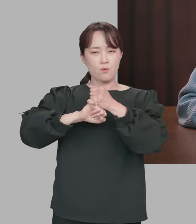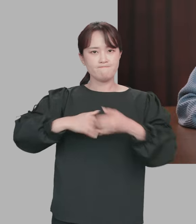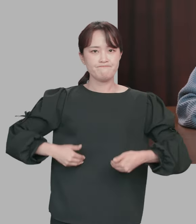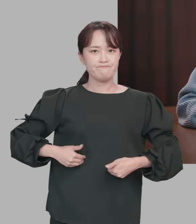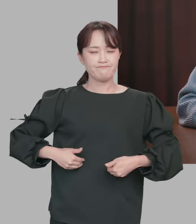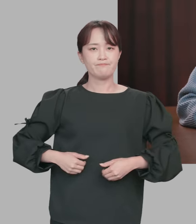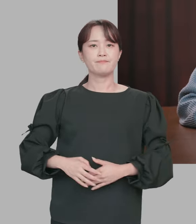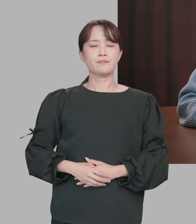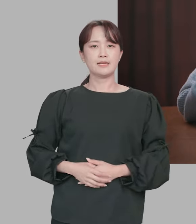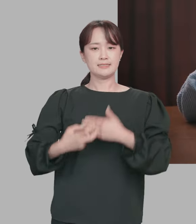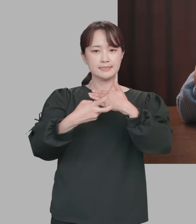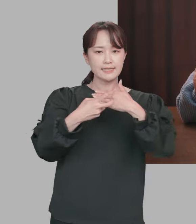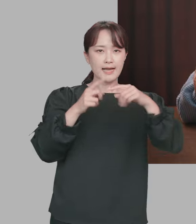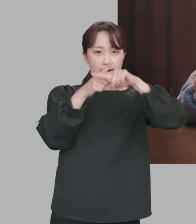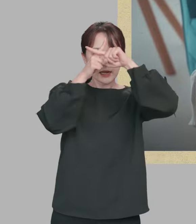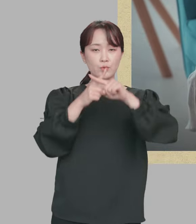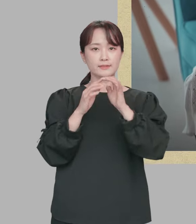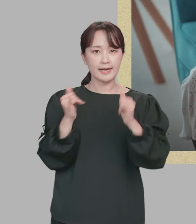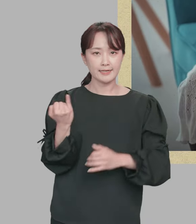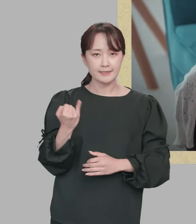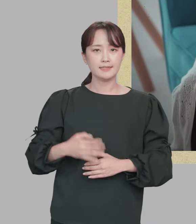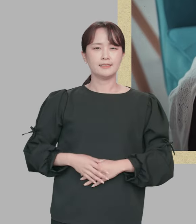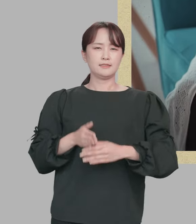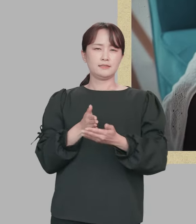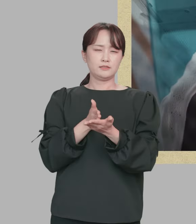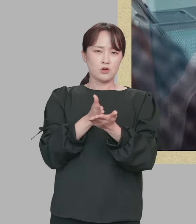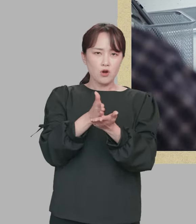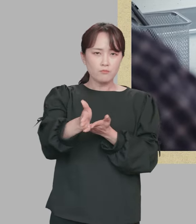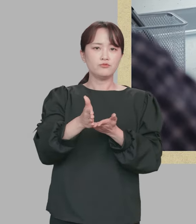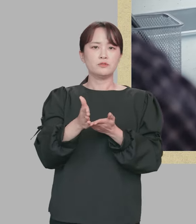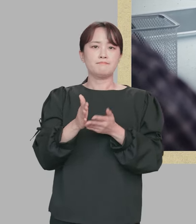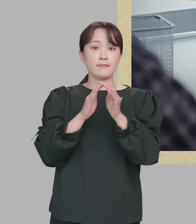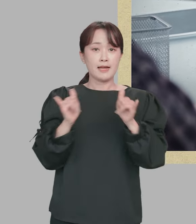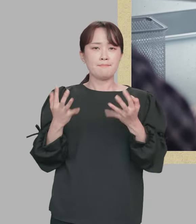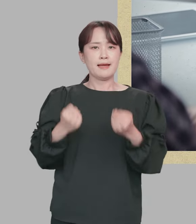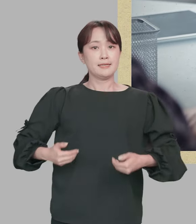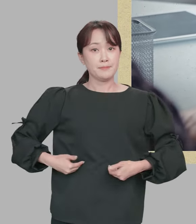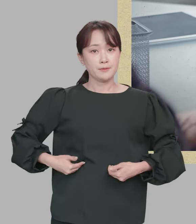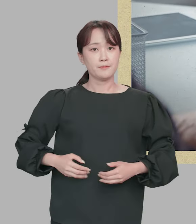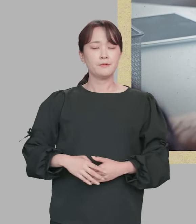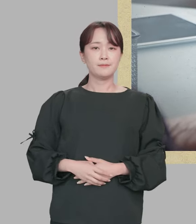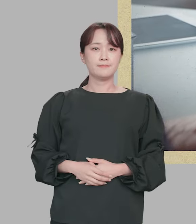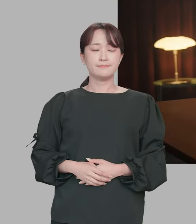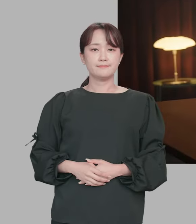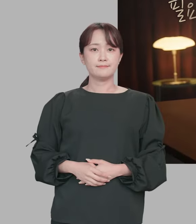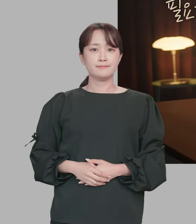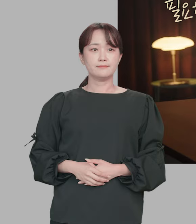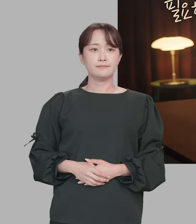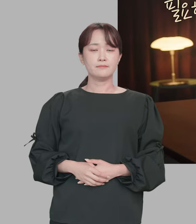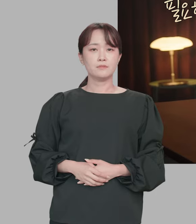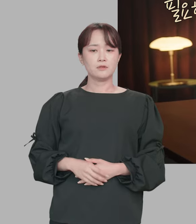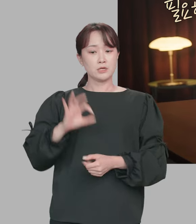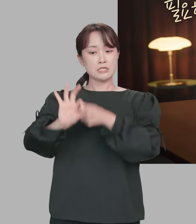것이며 여기에 의사, 간호사 등 전문 의료 인력은 더 많이 필요해질 수밖에 없겠지요.